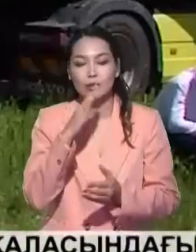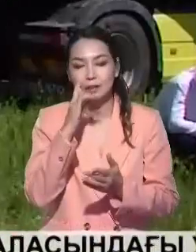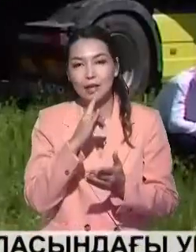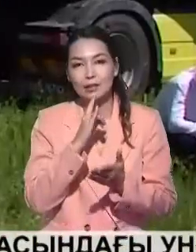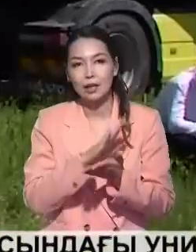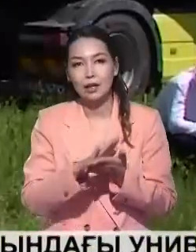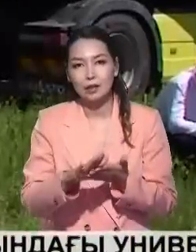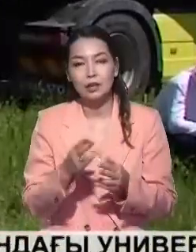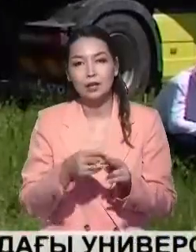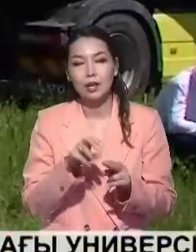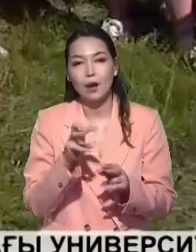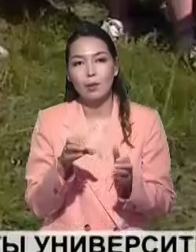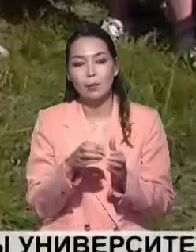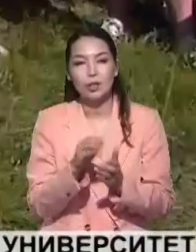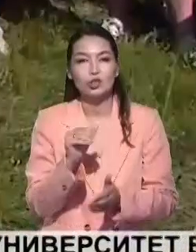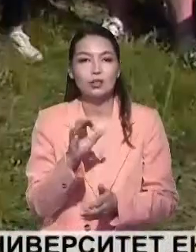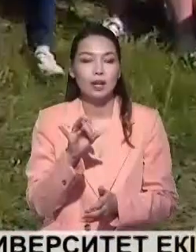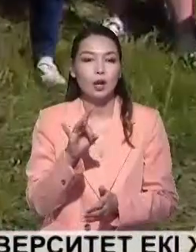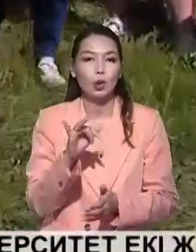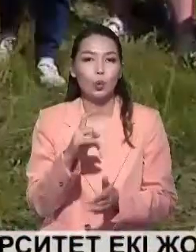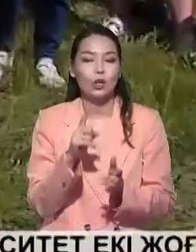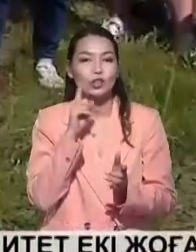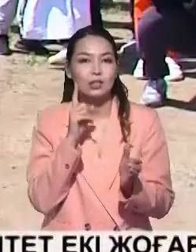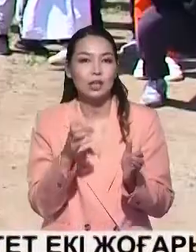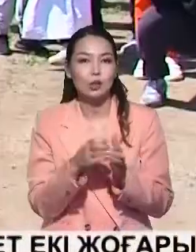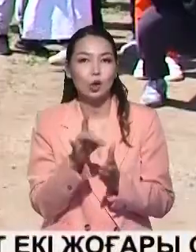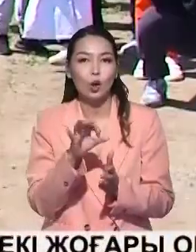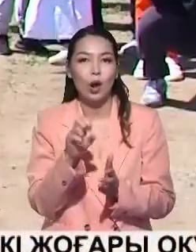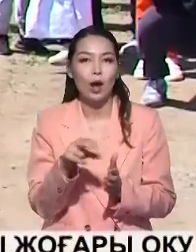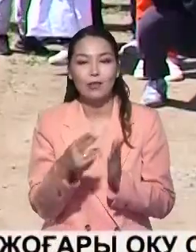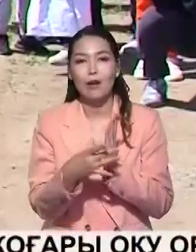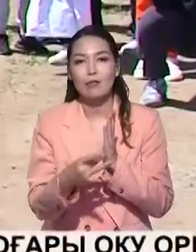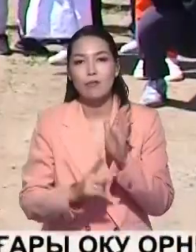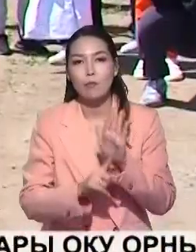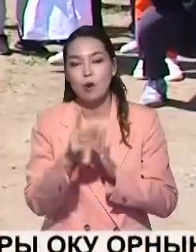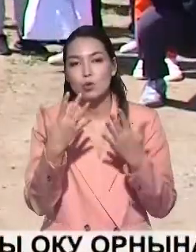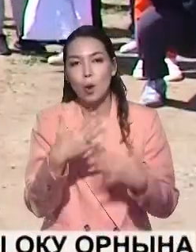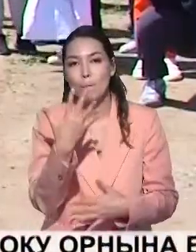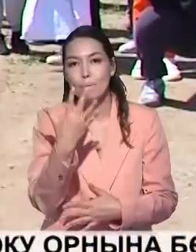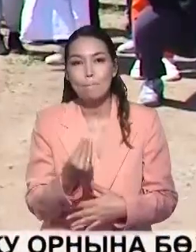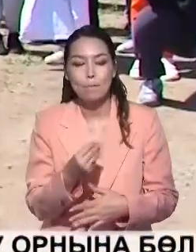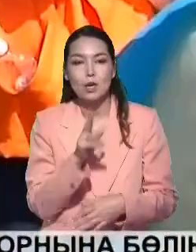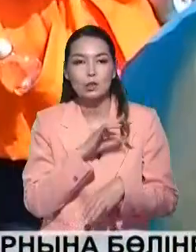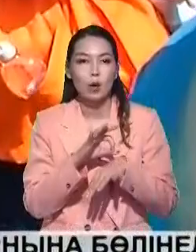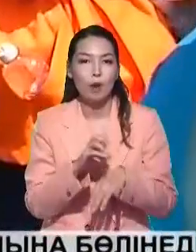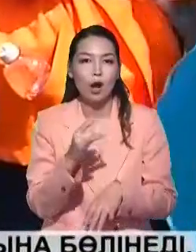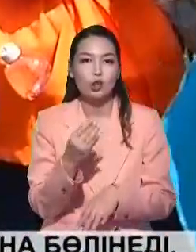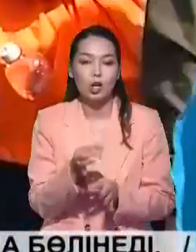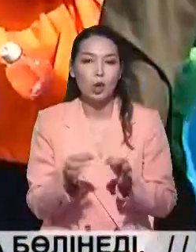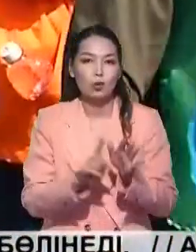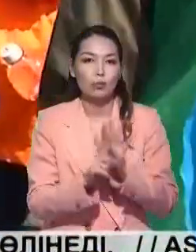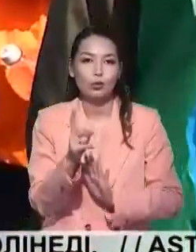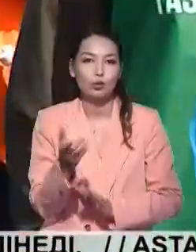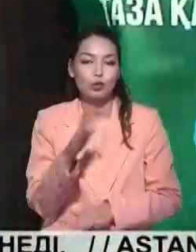Аманат партиясы мен Жастар рухы жастар қанаты Роад эстафетасын бастады. 5 күндік шара Аршалы ауданында басталып, 100-ден астам жас